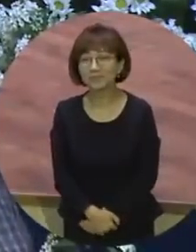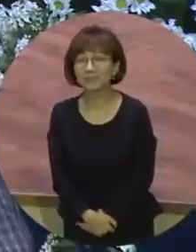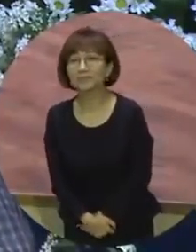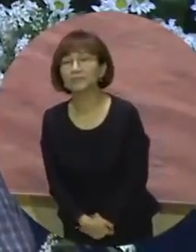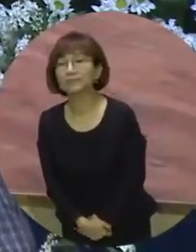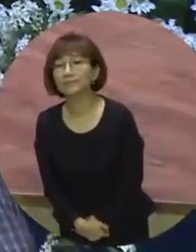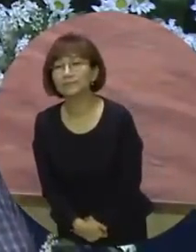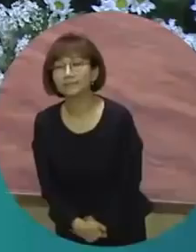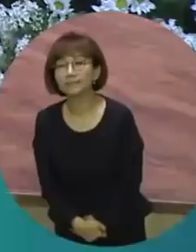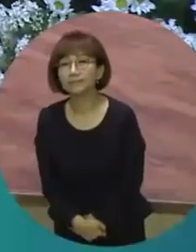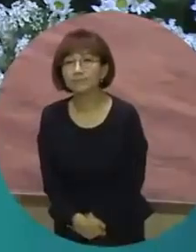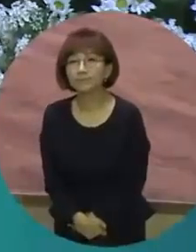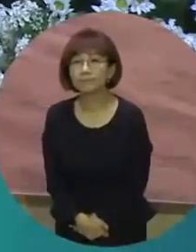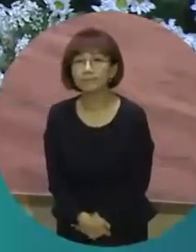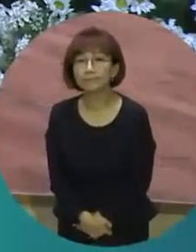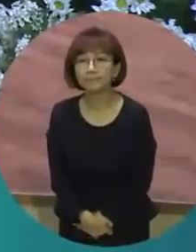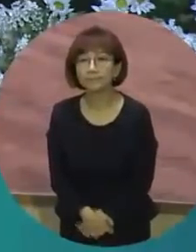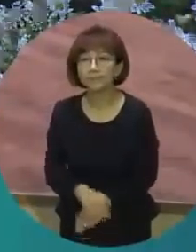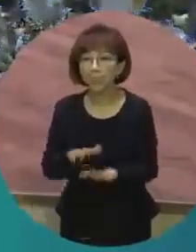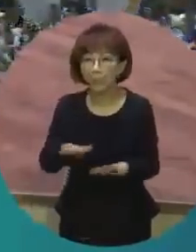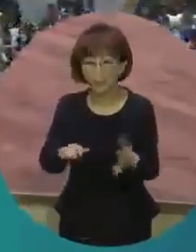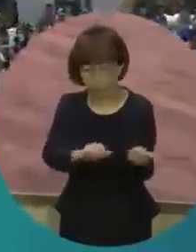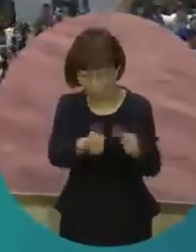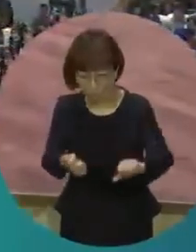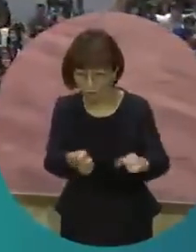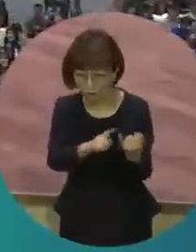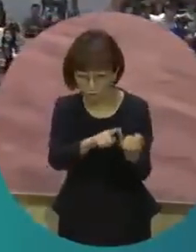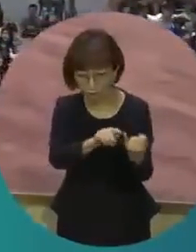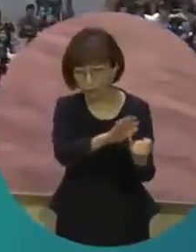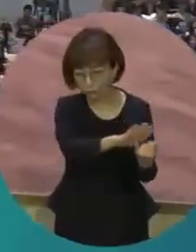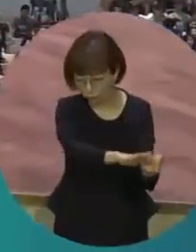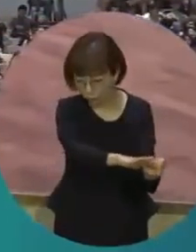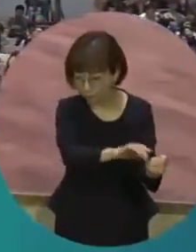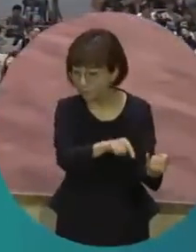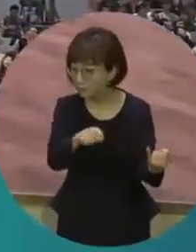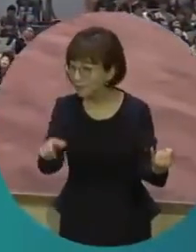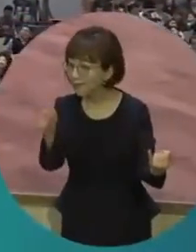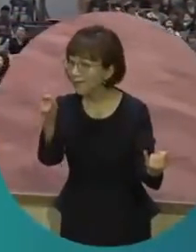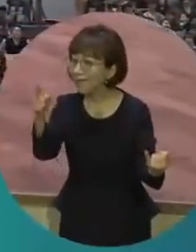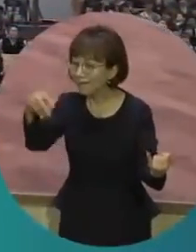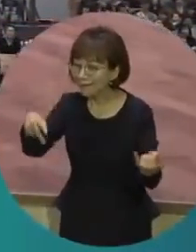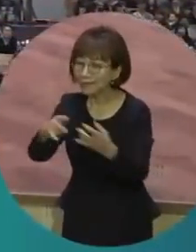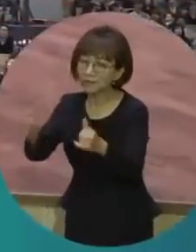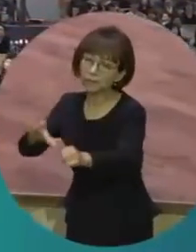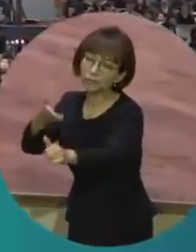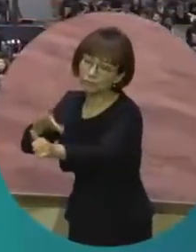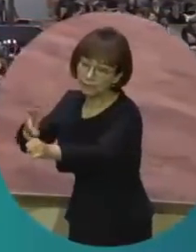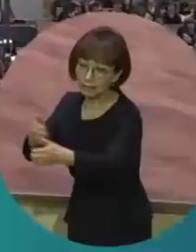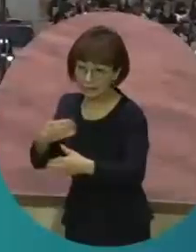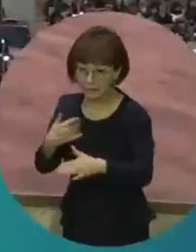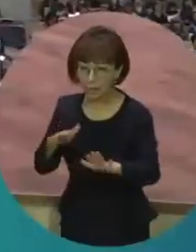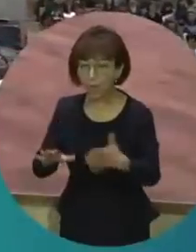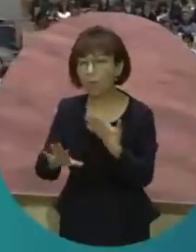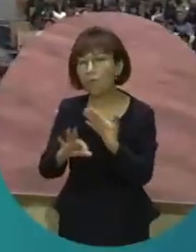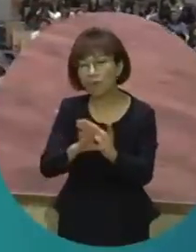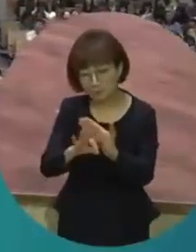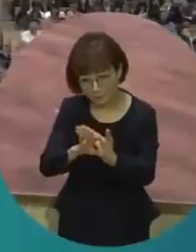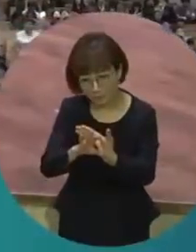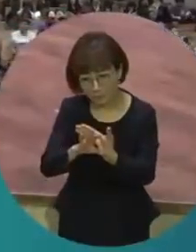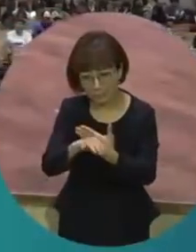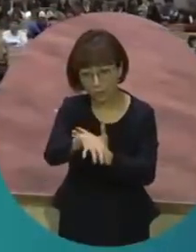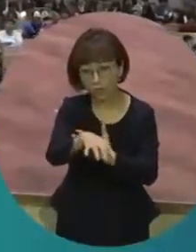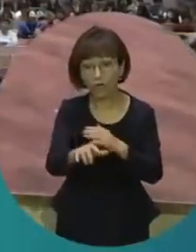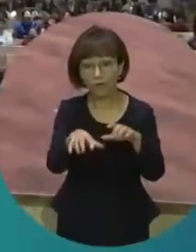3절입니다. 그 시신 앞에서 일어나 나가서 해족 속에 말하여 이르되 나는 당신들 중에 나그네여 거루하는 자이니